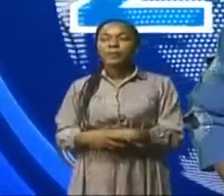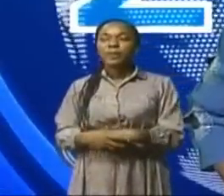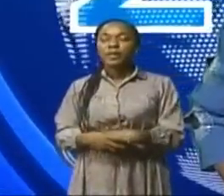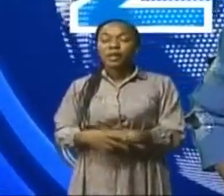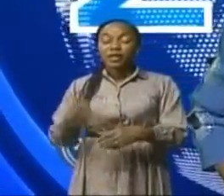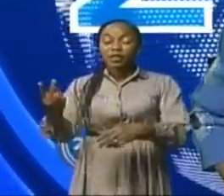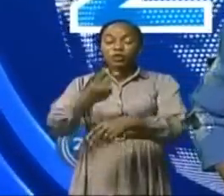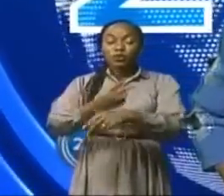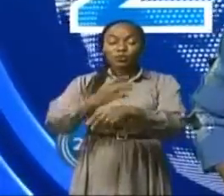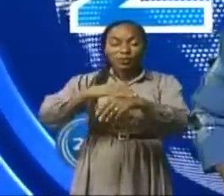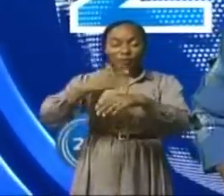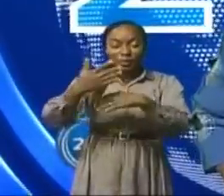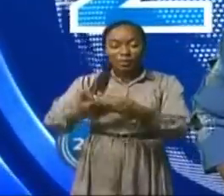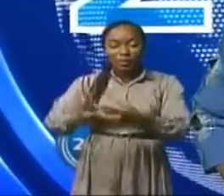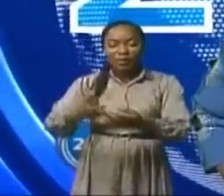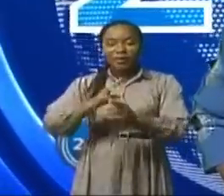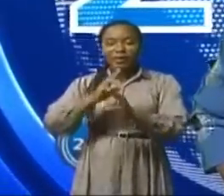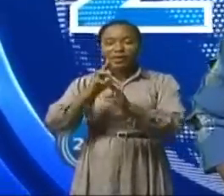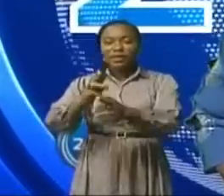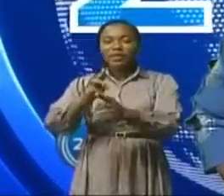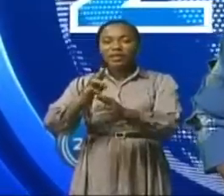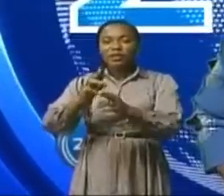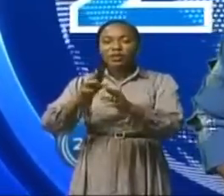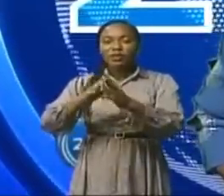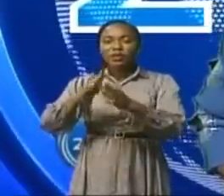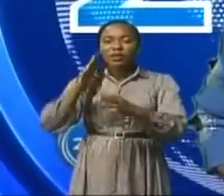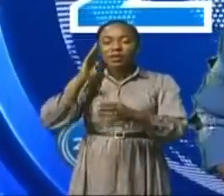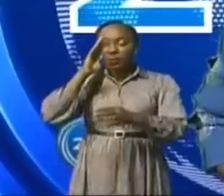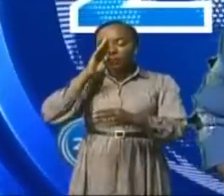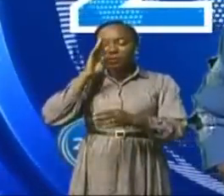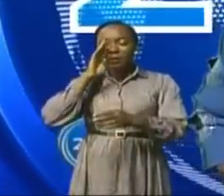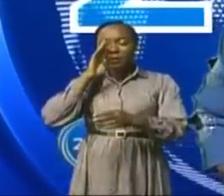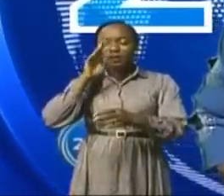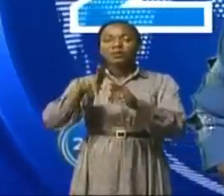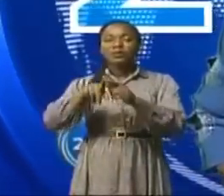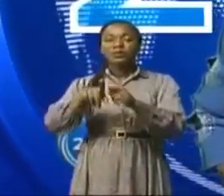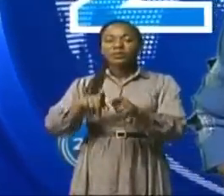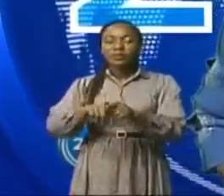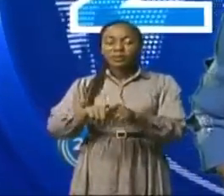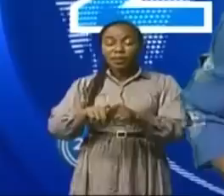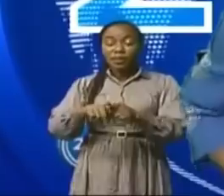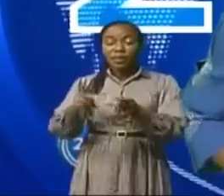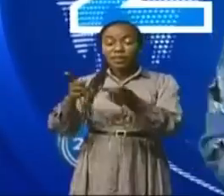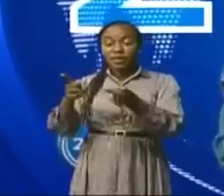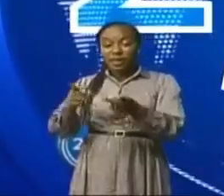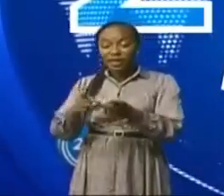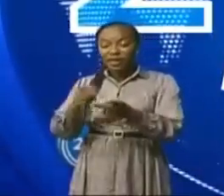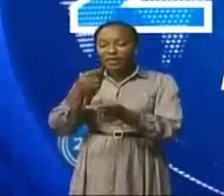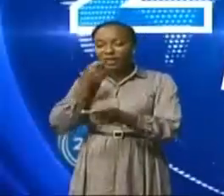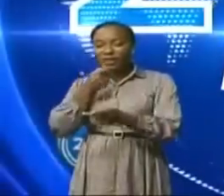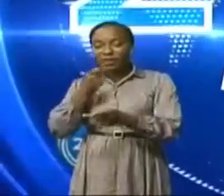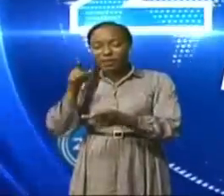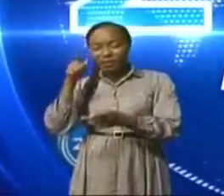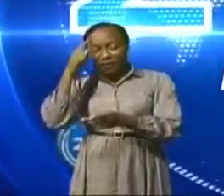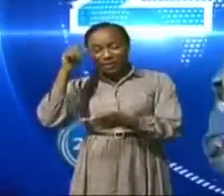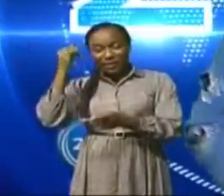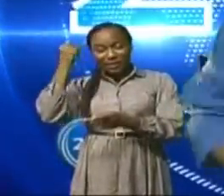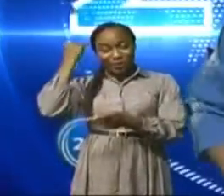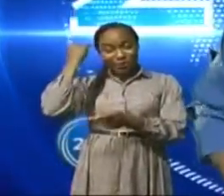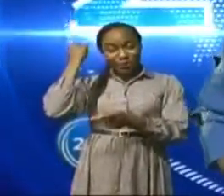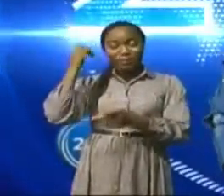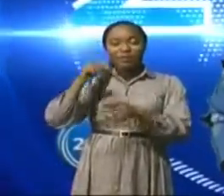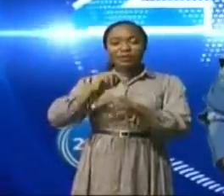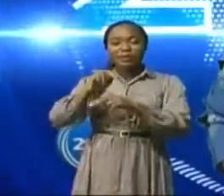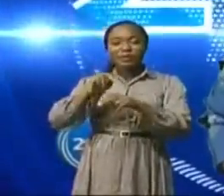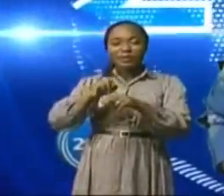Deux jours après la restitution par la Belgique, le cercueil contenant la dent du héros national, seul reste de la dépouille de